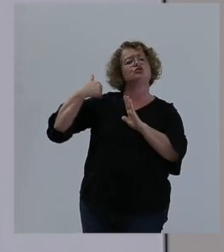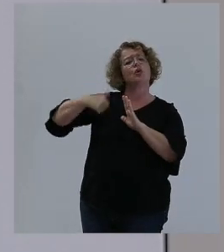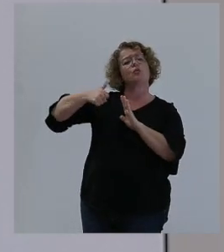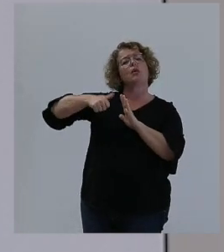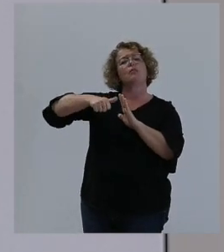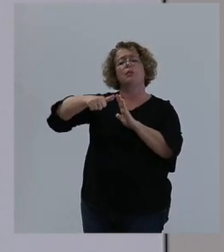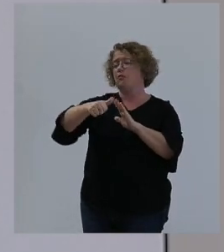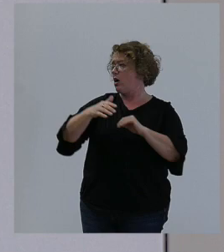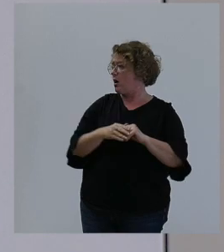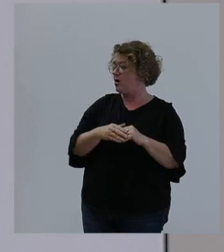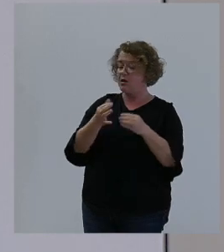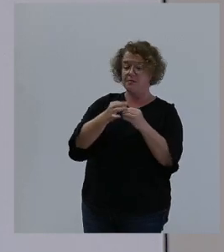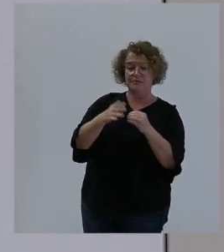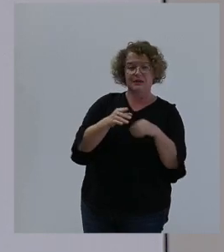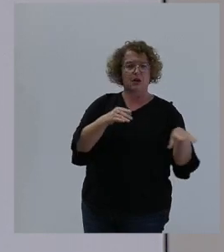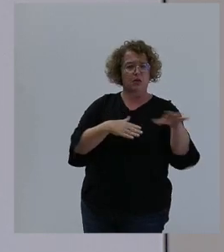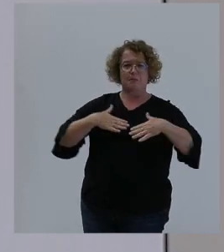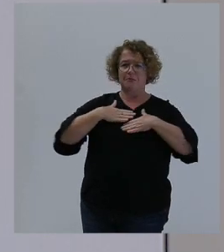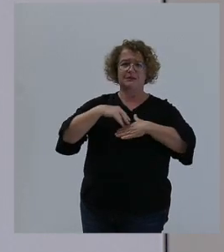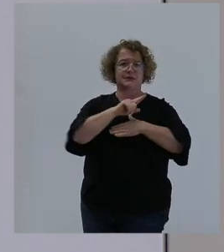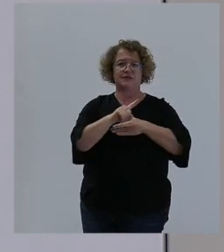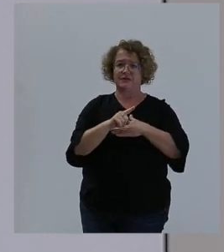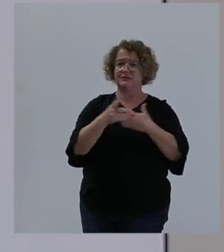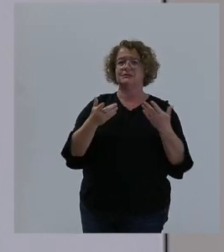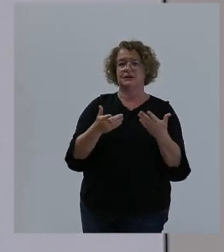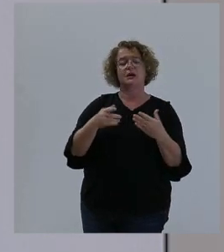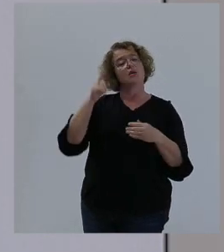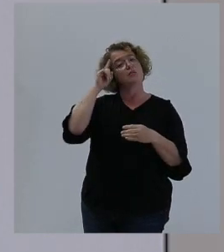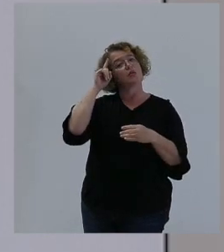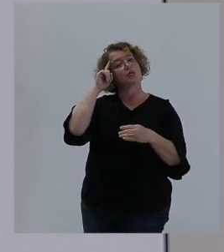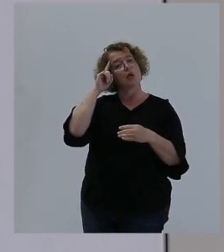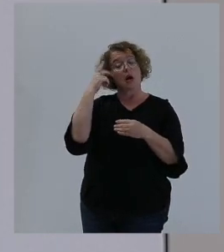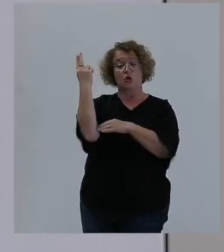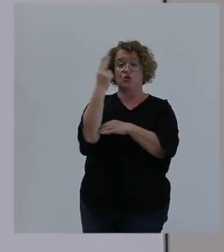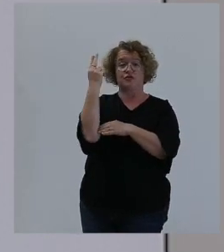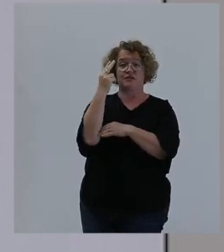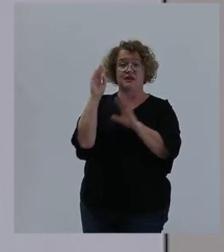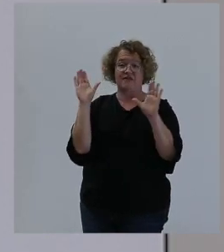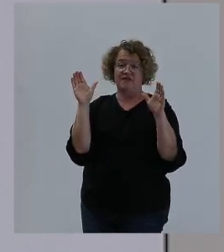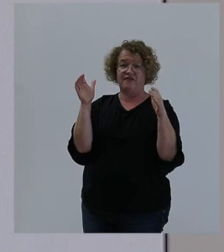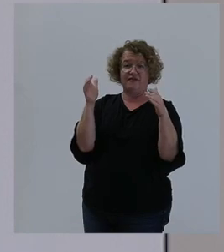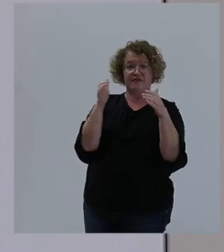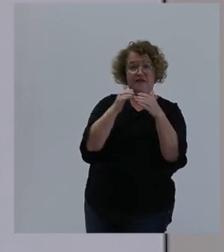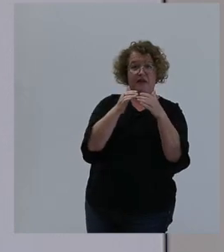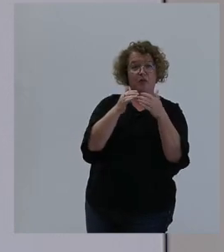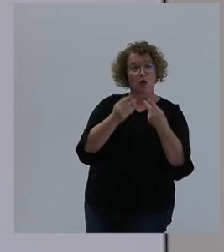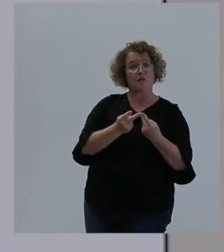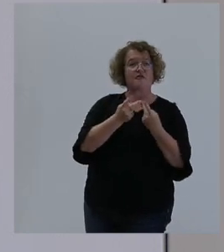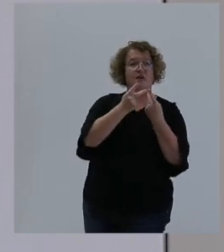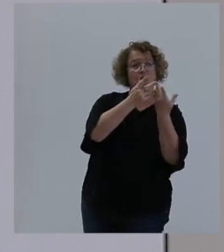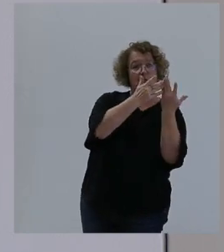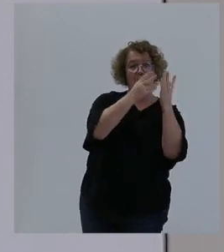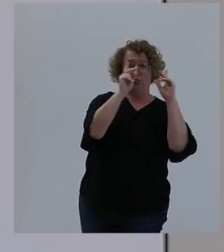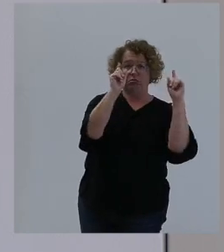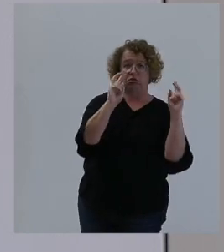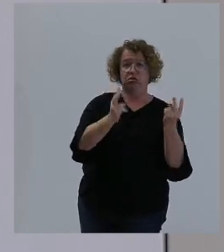ont permis d'entendre une insatisfaction qui résulte d'un mandat au cours duquel l'université s'est isolée et a perdu son rayonnement. J'aurais